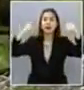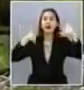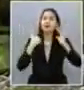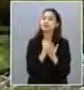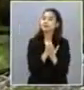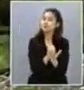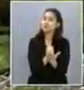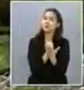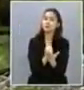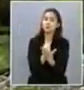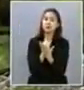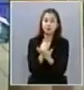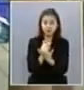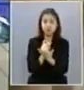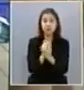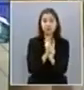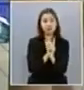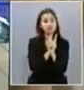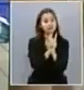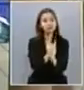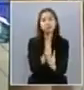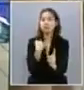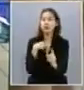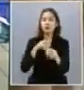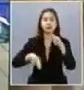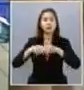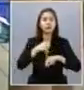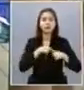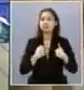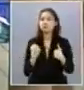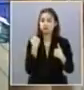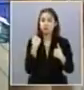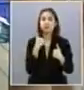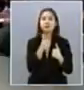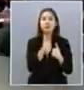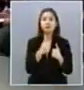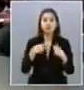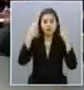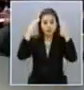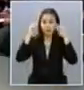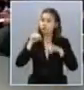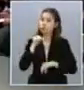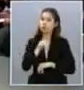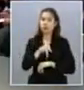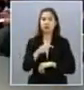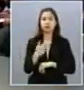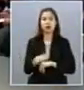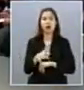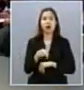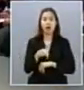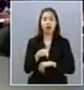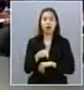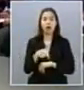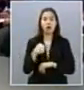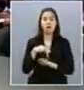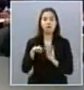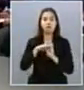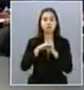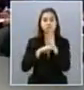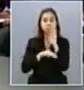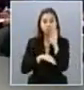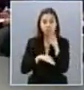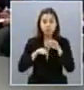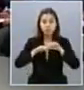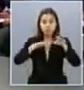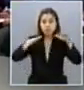ามประชาชนที่น้องมั่นใจมากขึ้นสองจุดนี้เป็นจุดที่นายกมีบัญชาแต่ขณะเดียวกันเราทำครอบคลุมพื้น